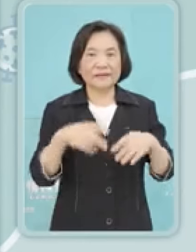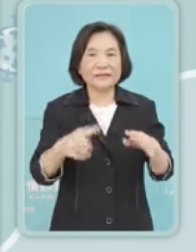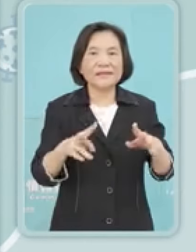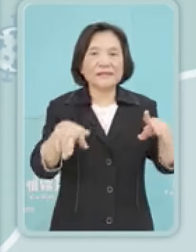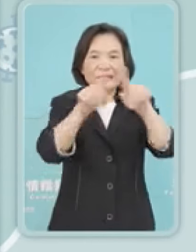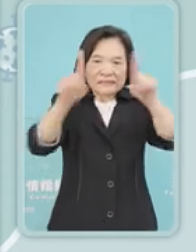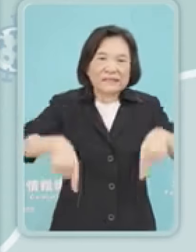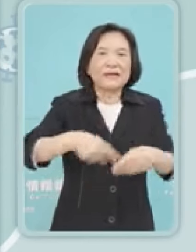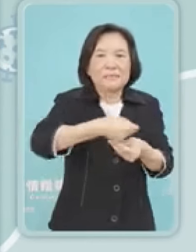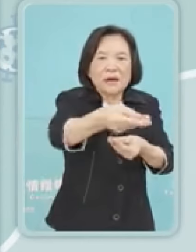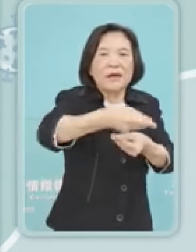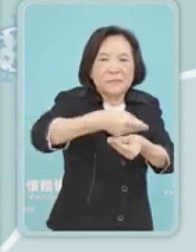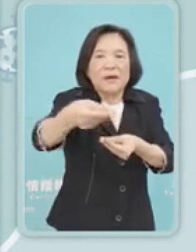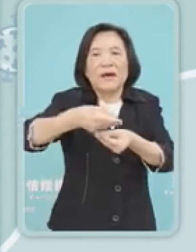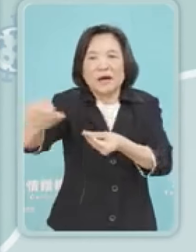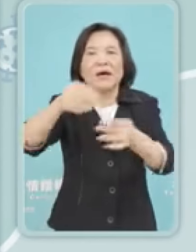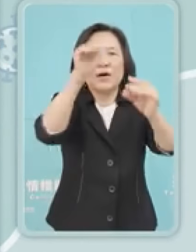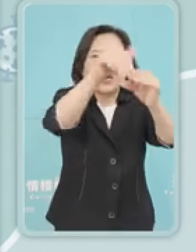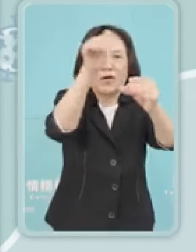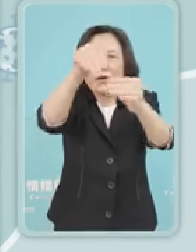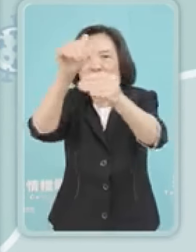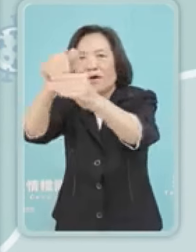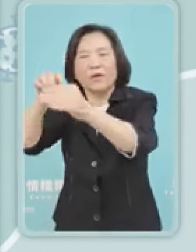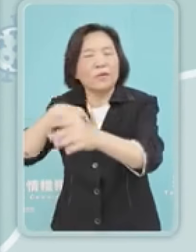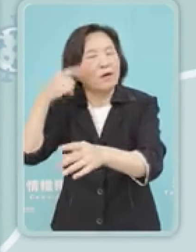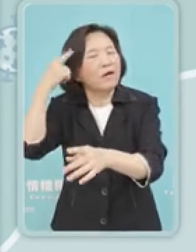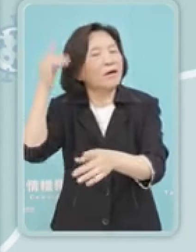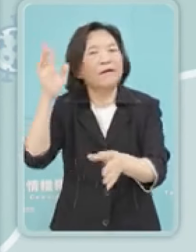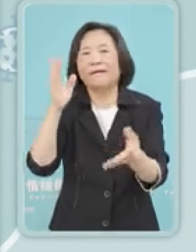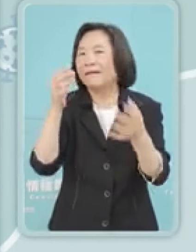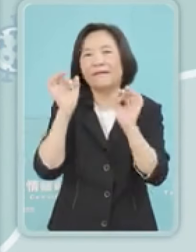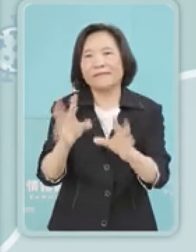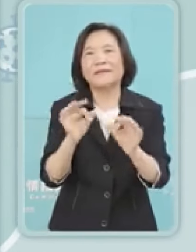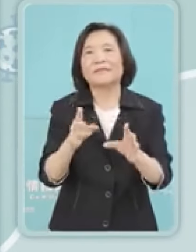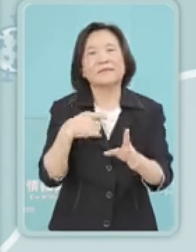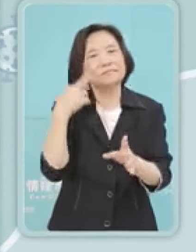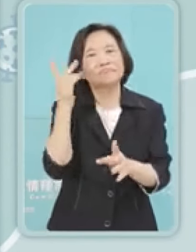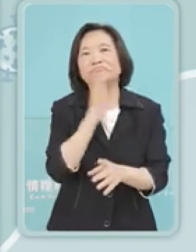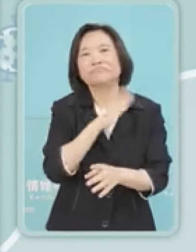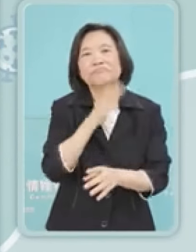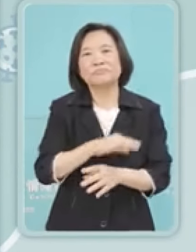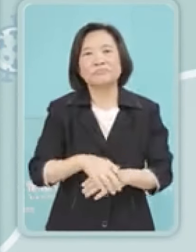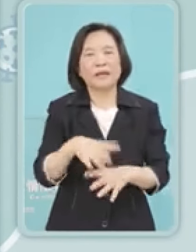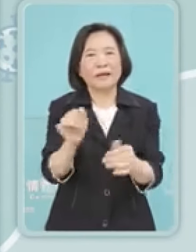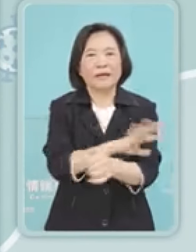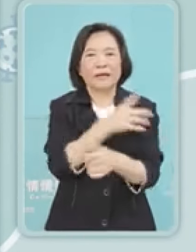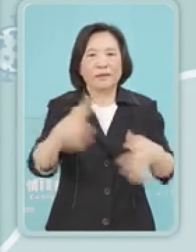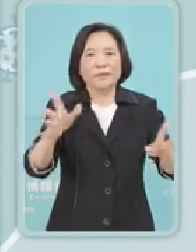再去发这个通知单给你啊，反正这个反而是制造很多民政局的麻烦。